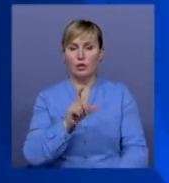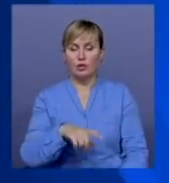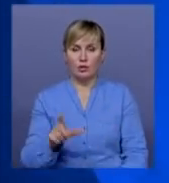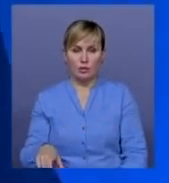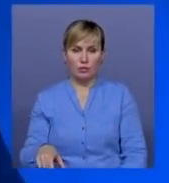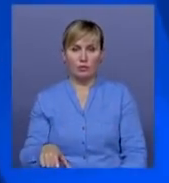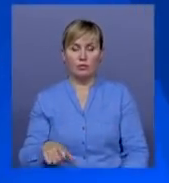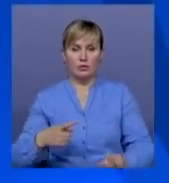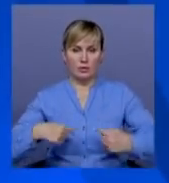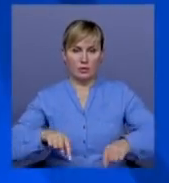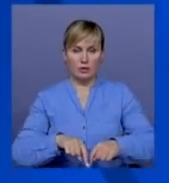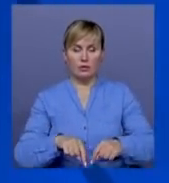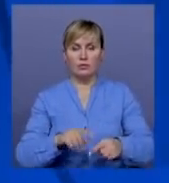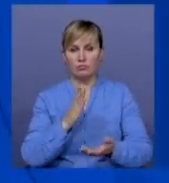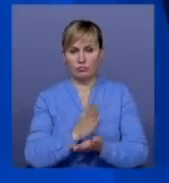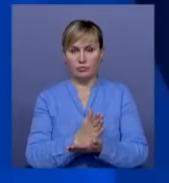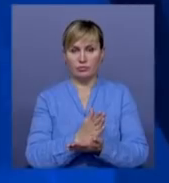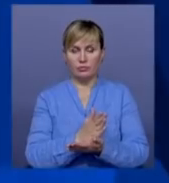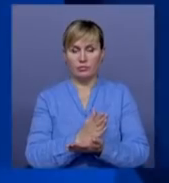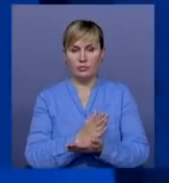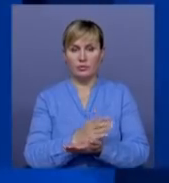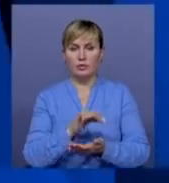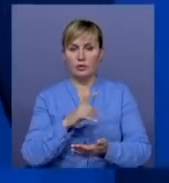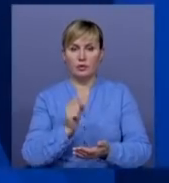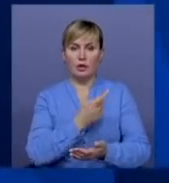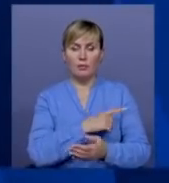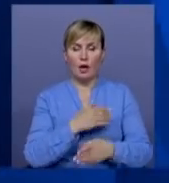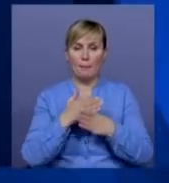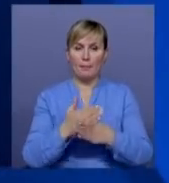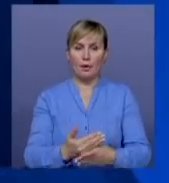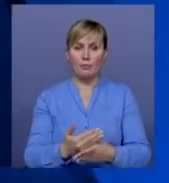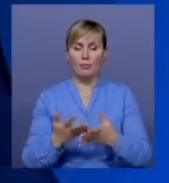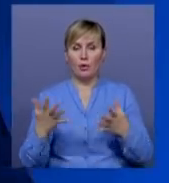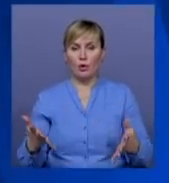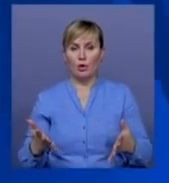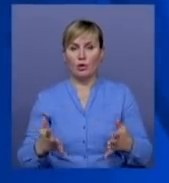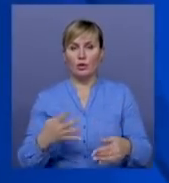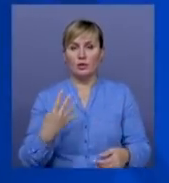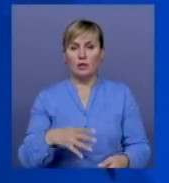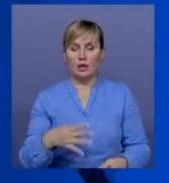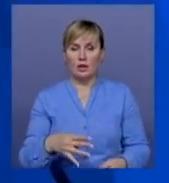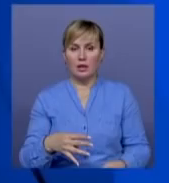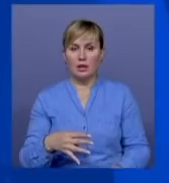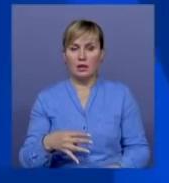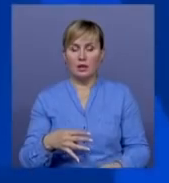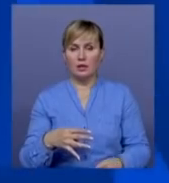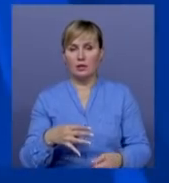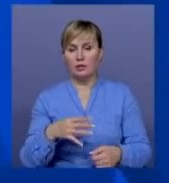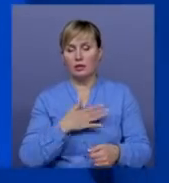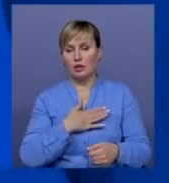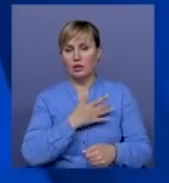работы организован, за медицинскую помощь оказывает более 40 наших